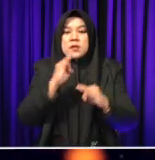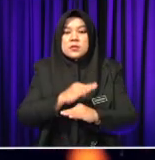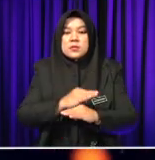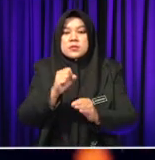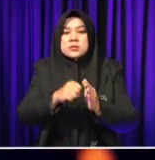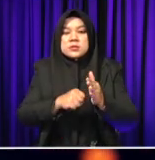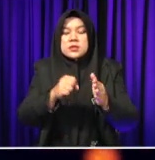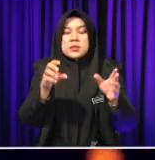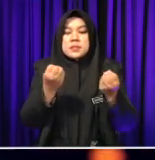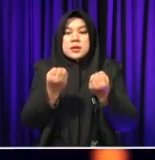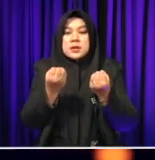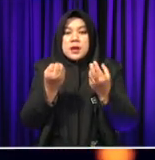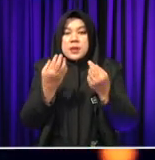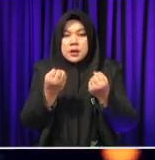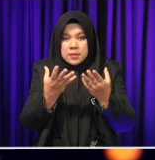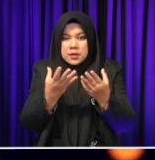program